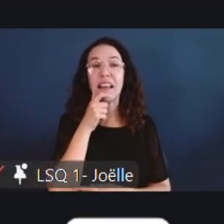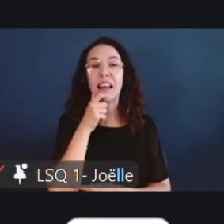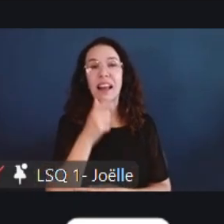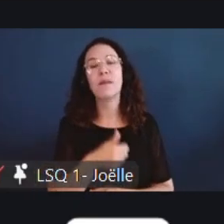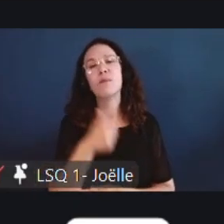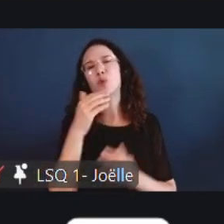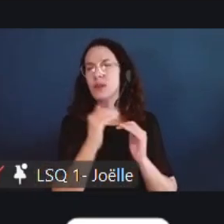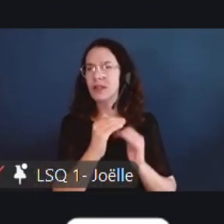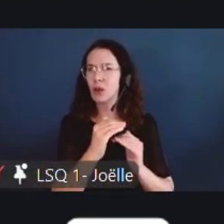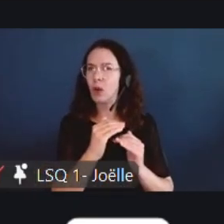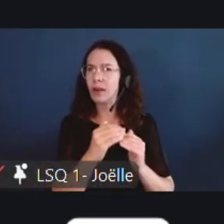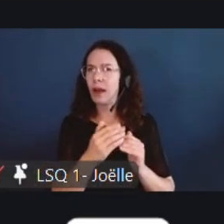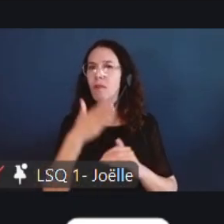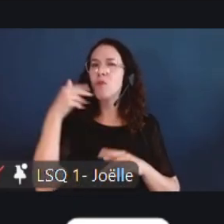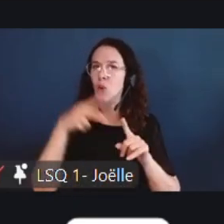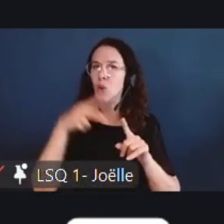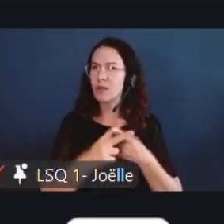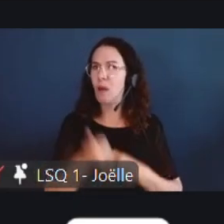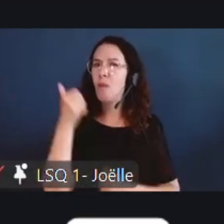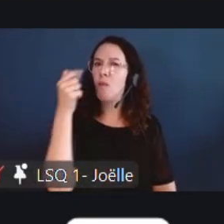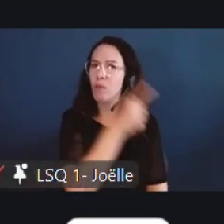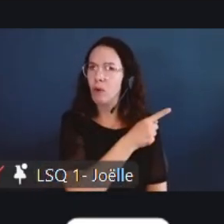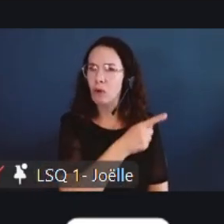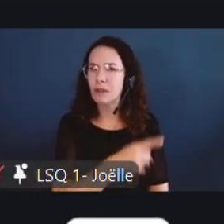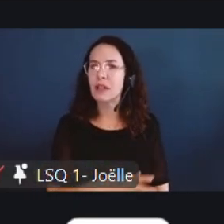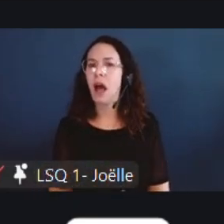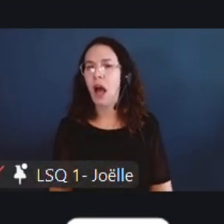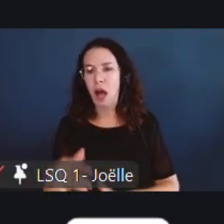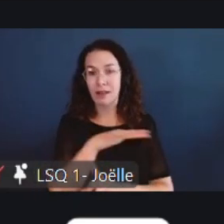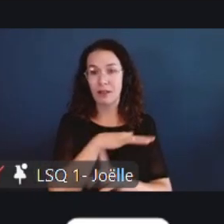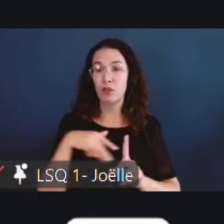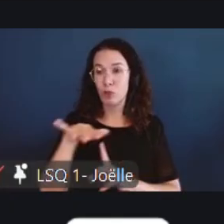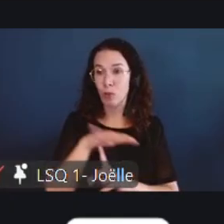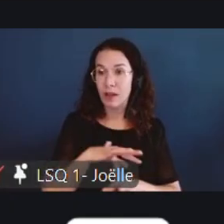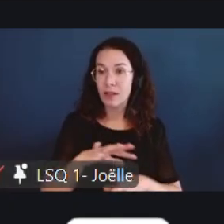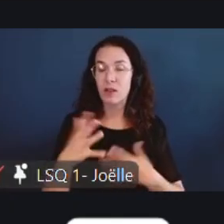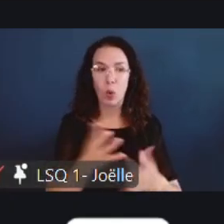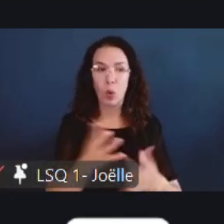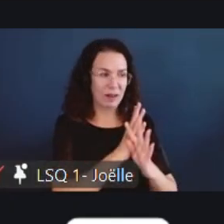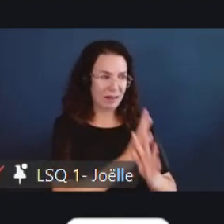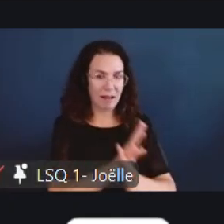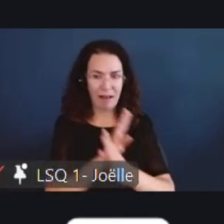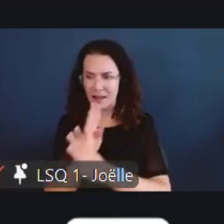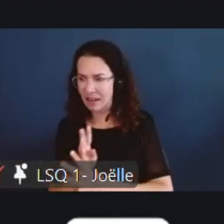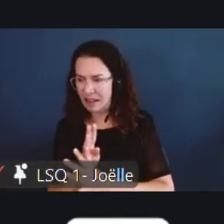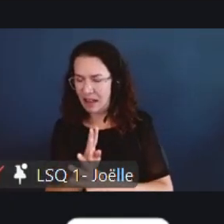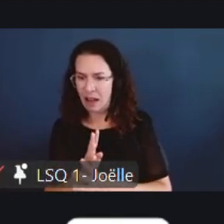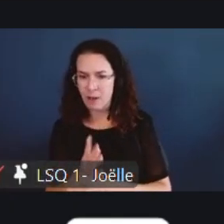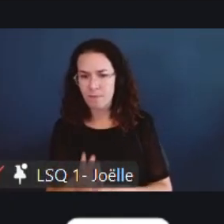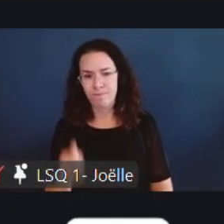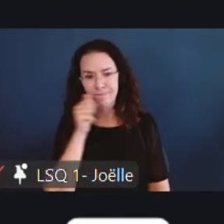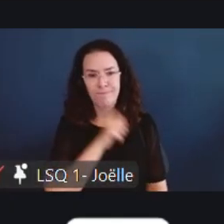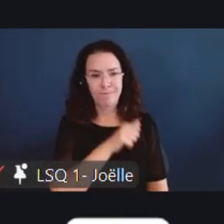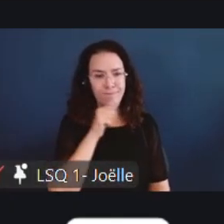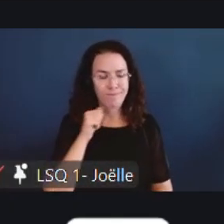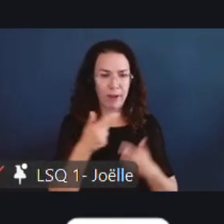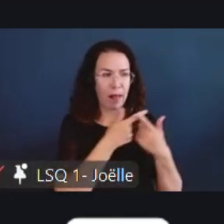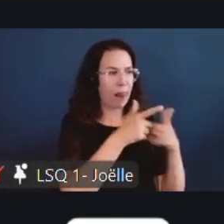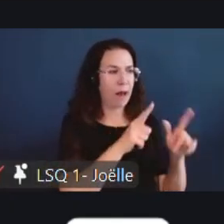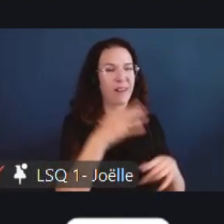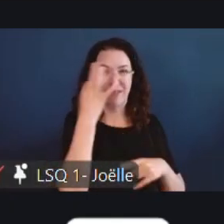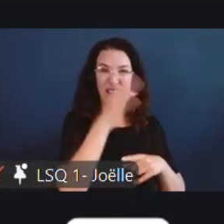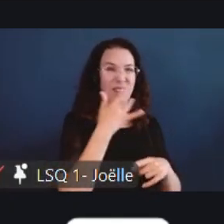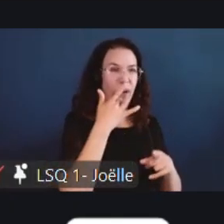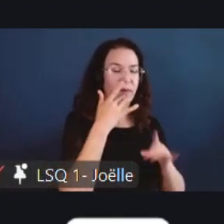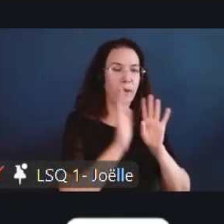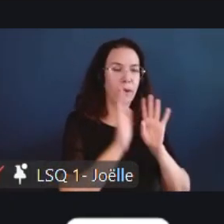plus sécuritaires et mieux outillés. Ceci mène à des situations où des clients sacrifient leurs droits linguistiques pour